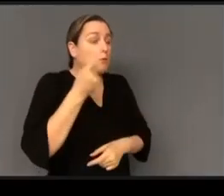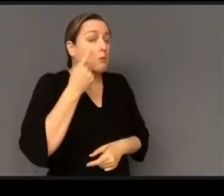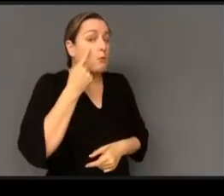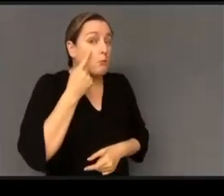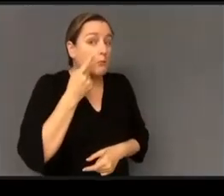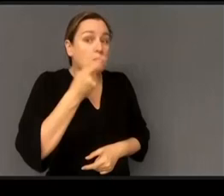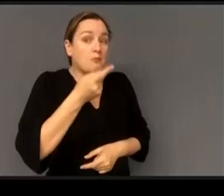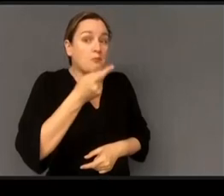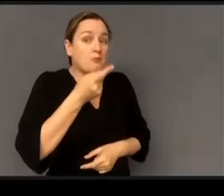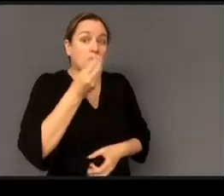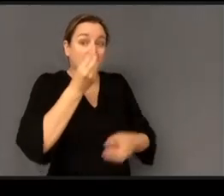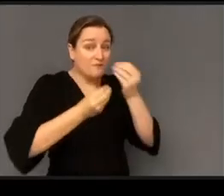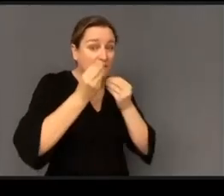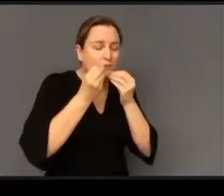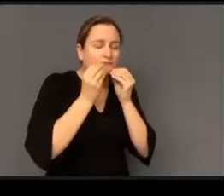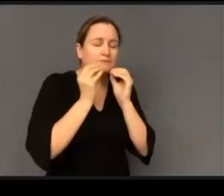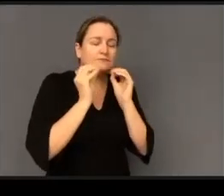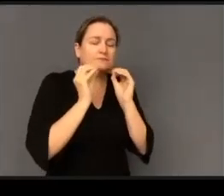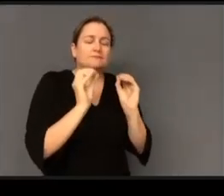المد